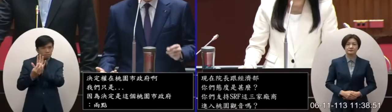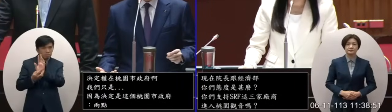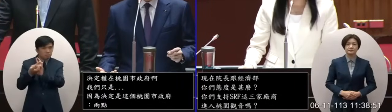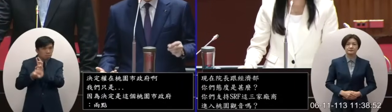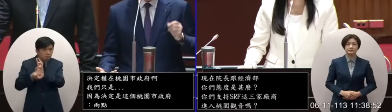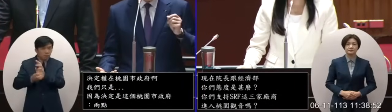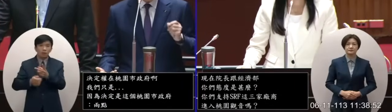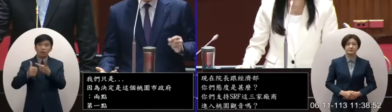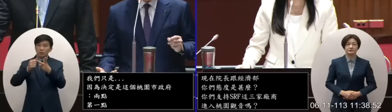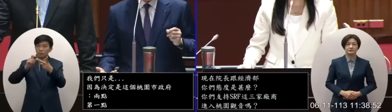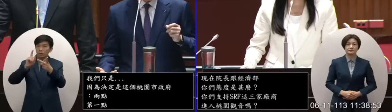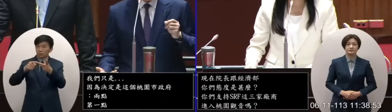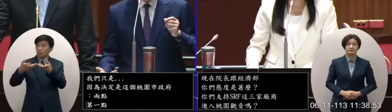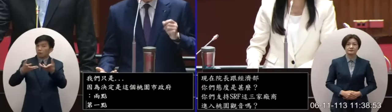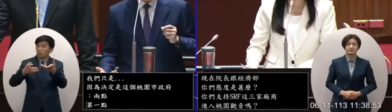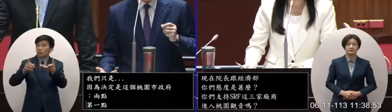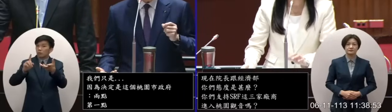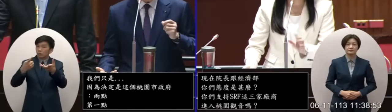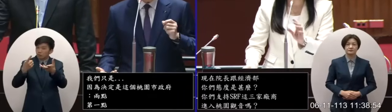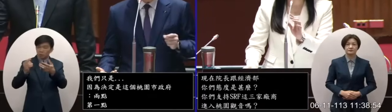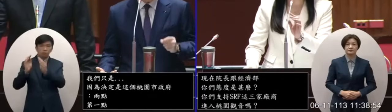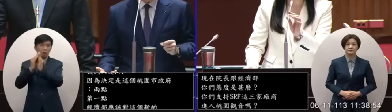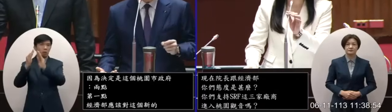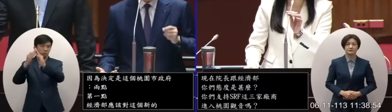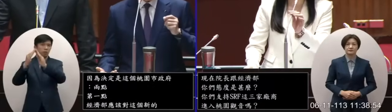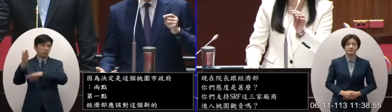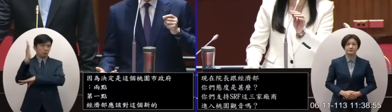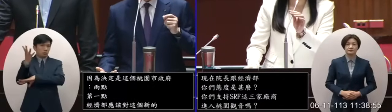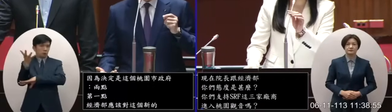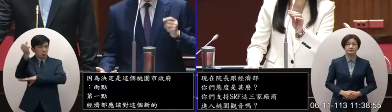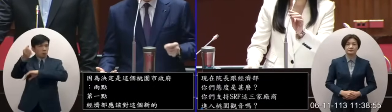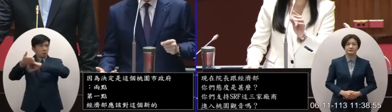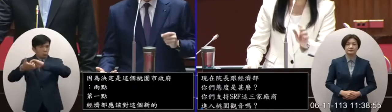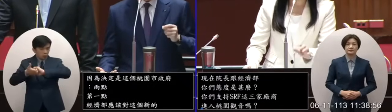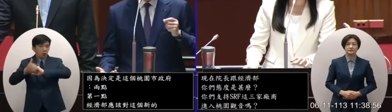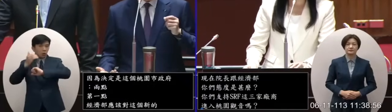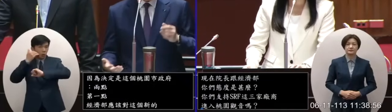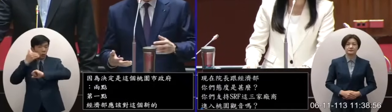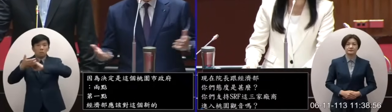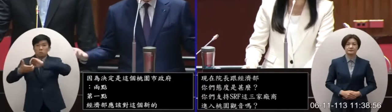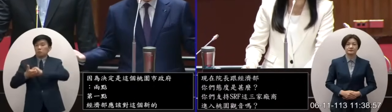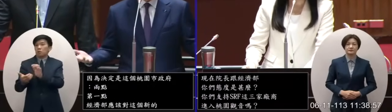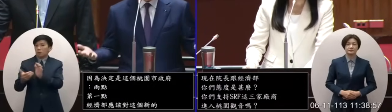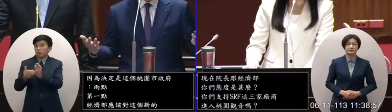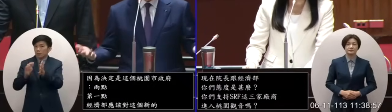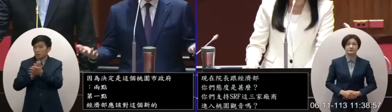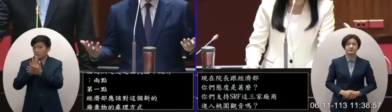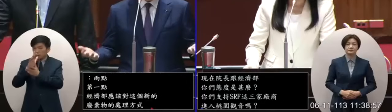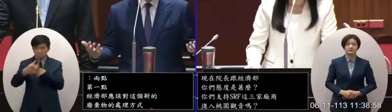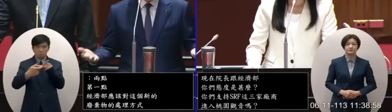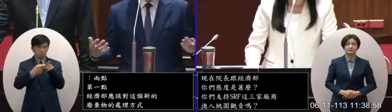园市政府应该向他决定的结果之后，应该跟民众或者跟社